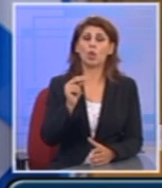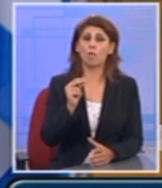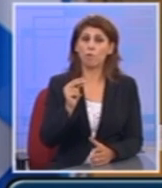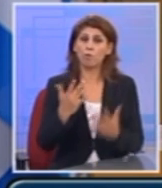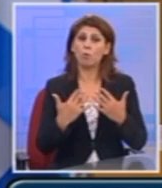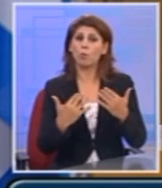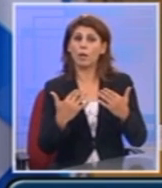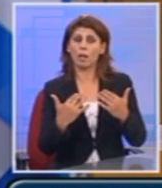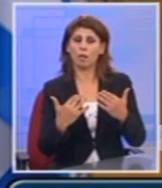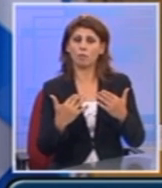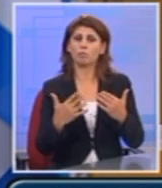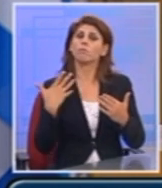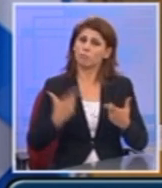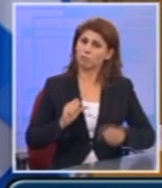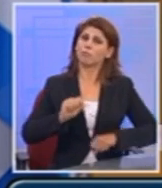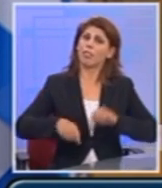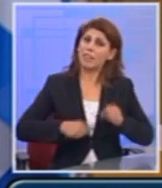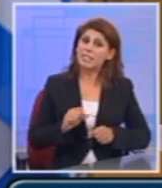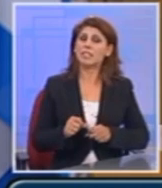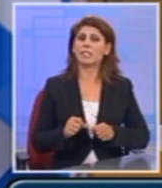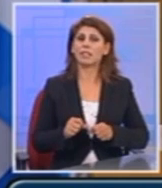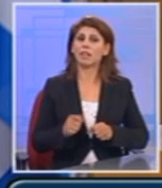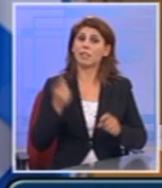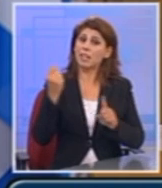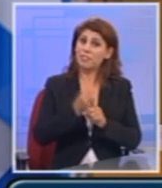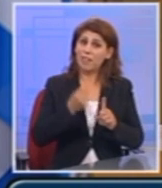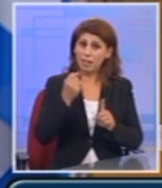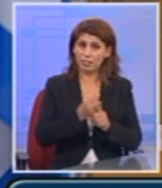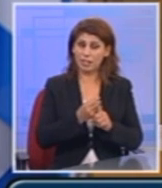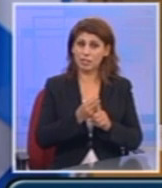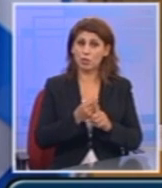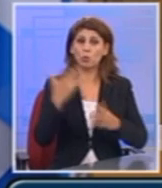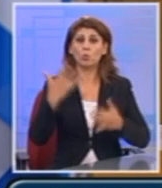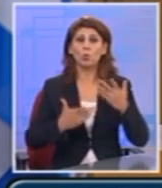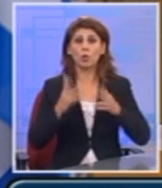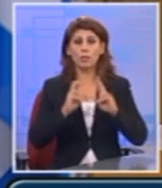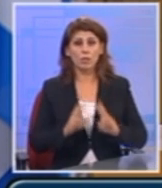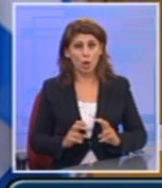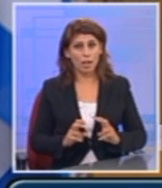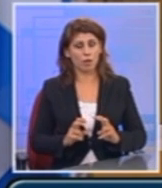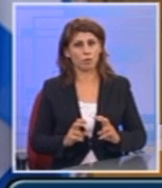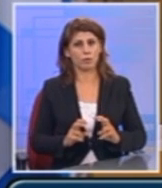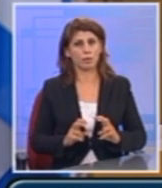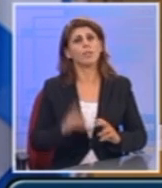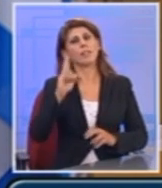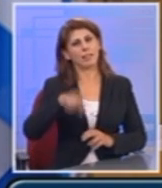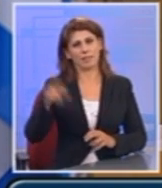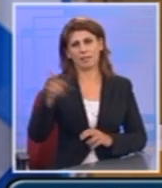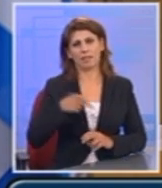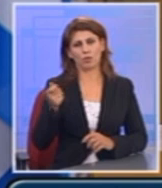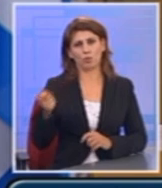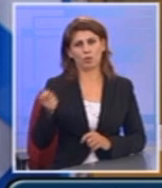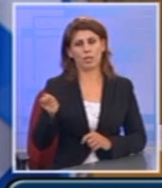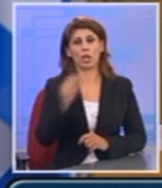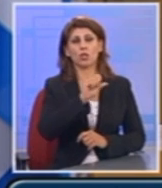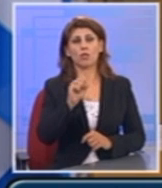κοινοβούλια είναι δραστηρι προς την διεκδίκηση του λογιστικού ελέγχου αλλά και την κατάργηση του χρέους η σοφία